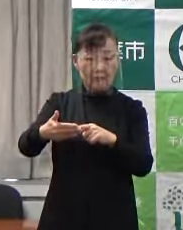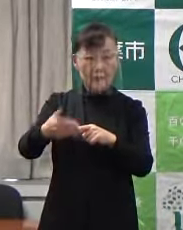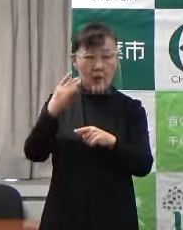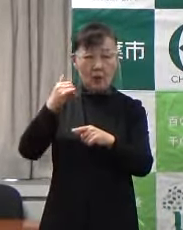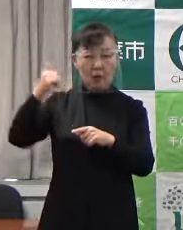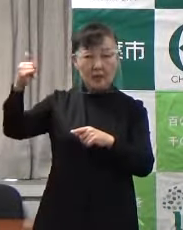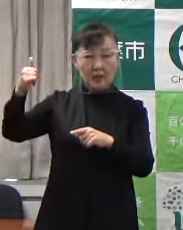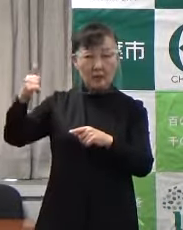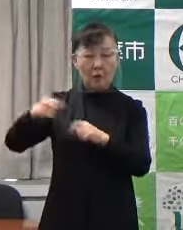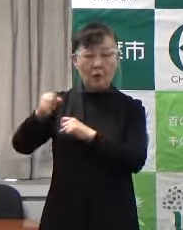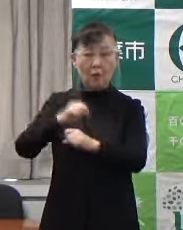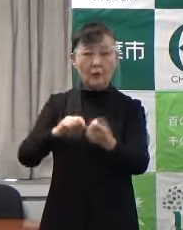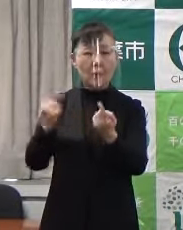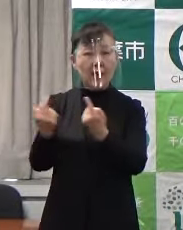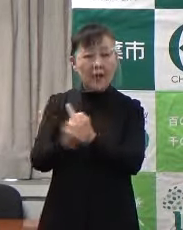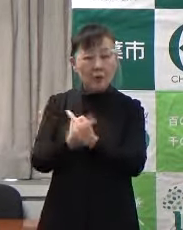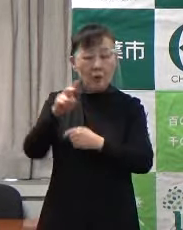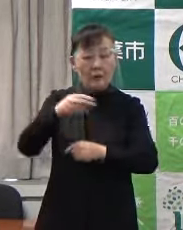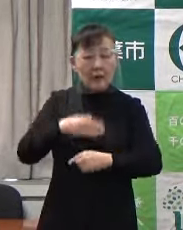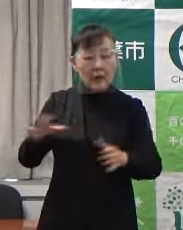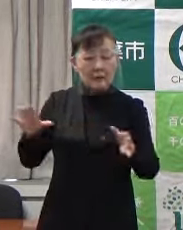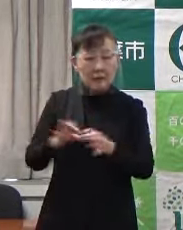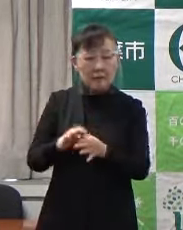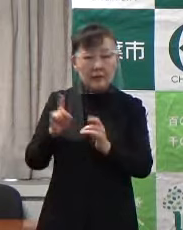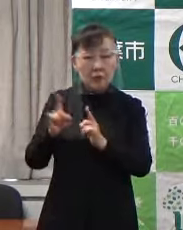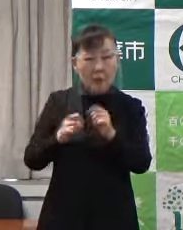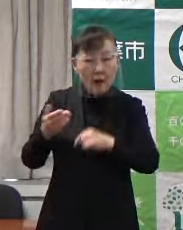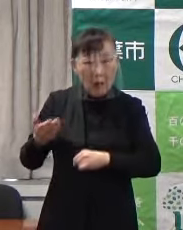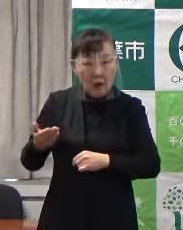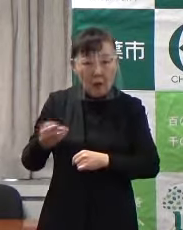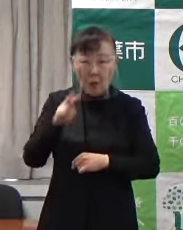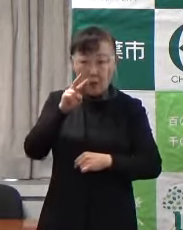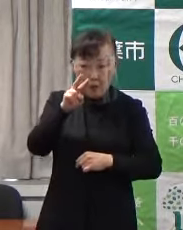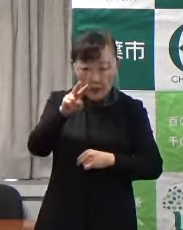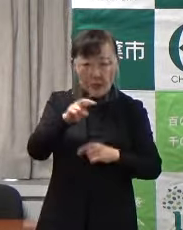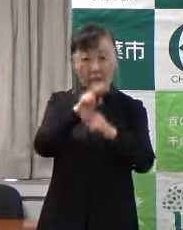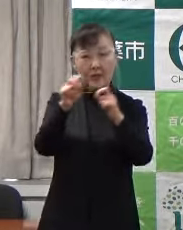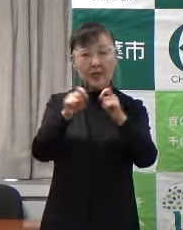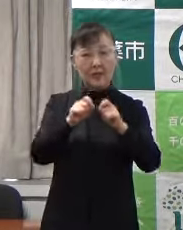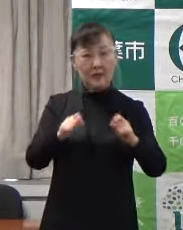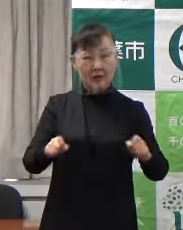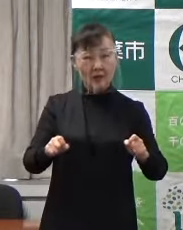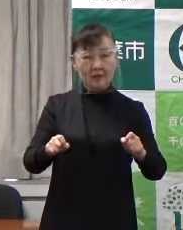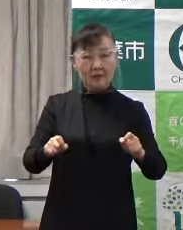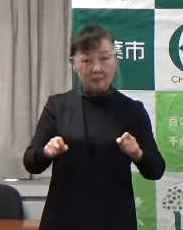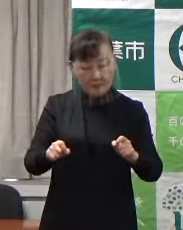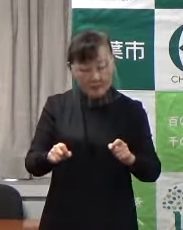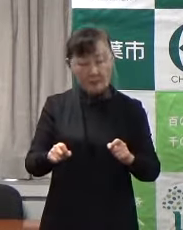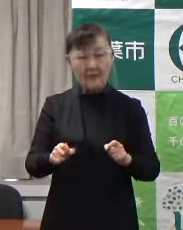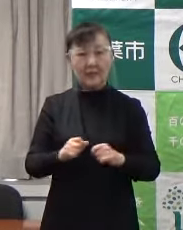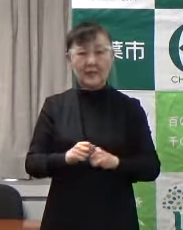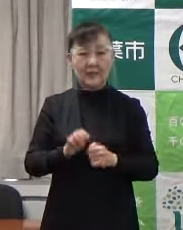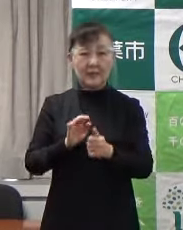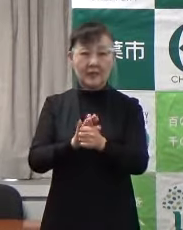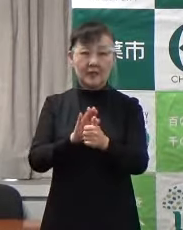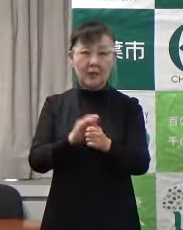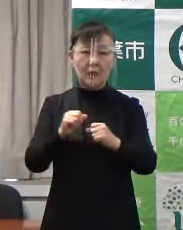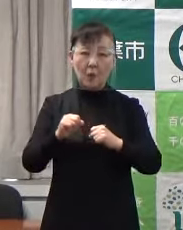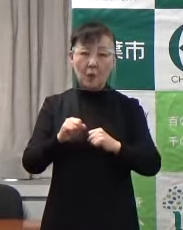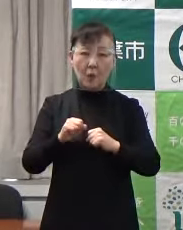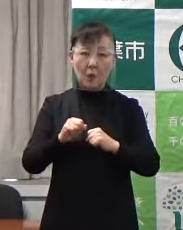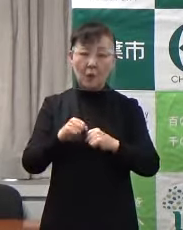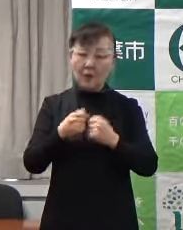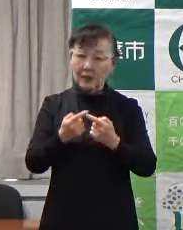方の行動変容や理解につながっているかということをしっかり見させていただいて、 税自然界を我々としては視野にもともと入れ